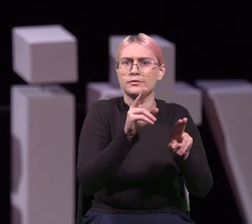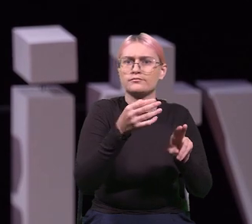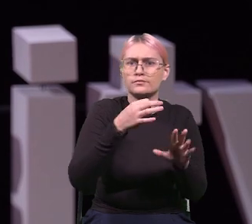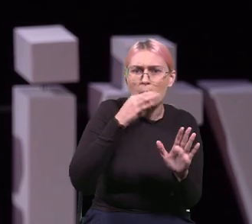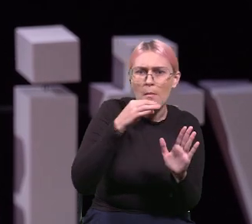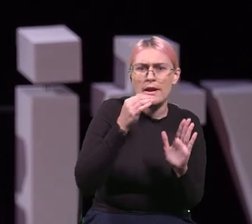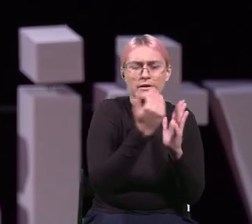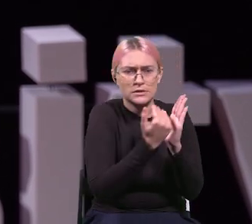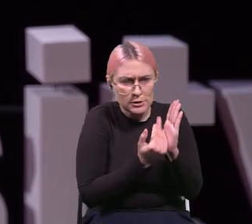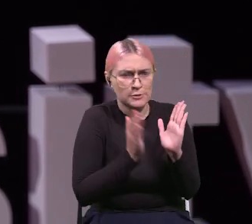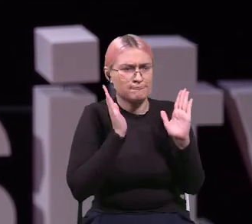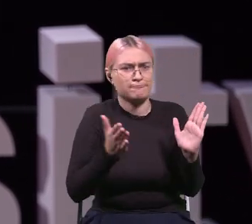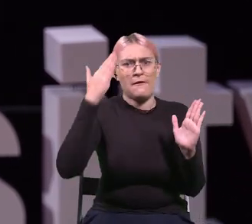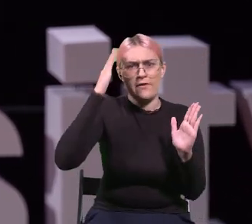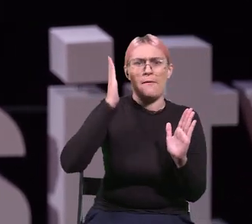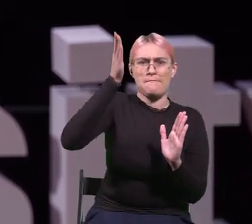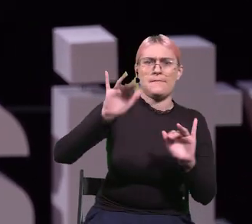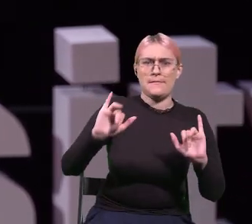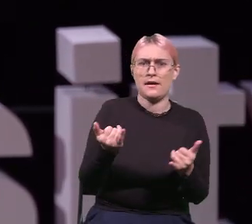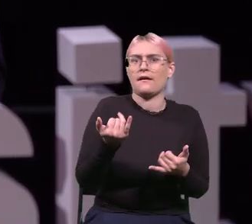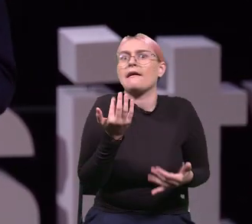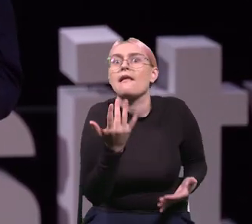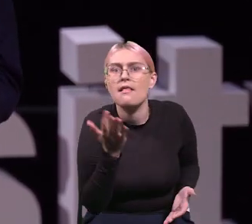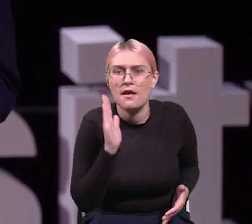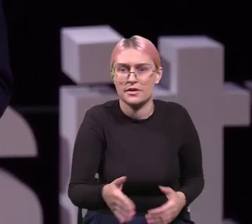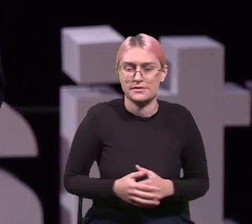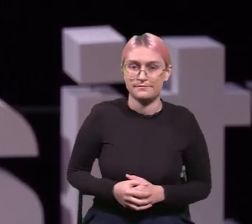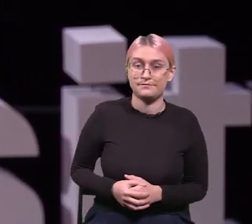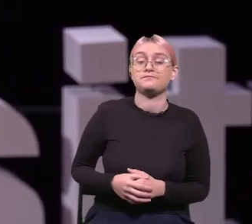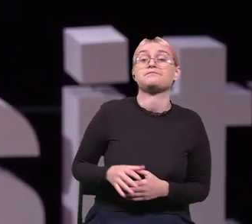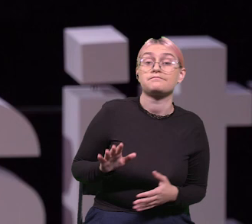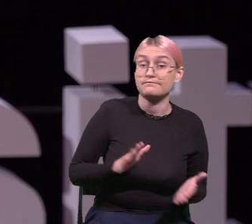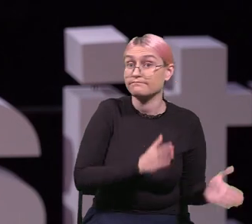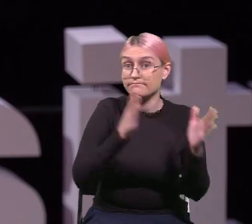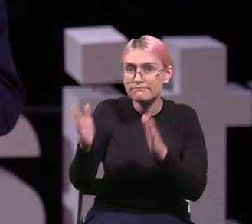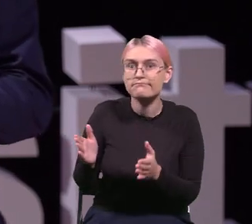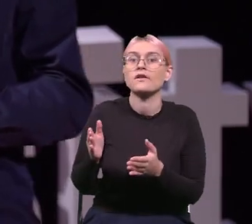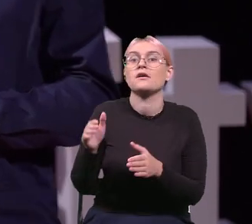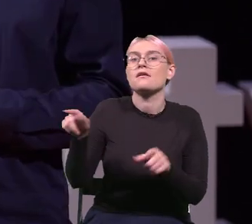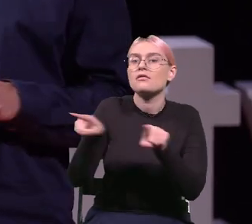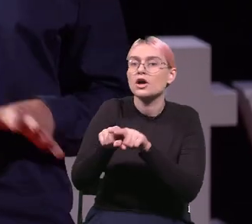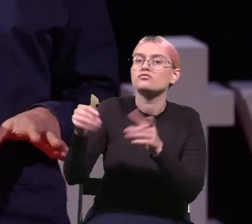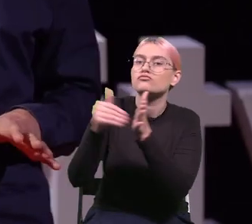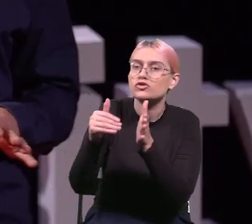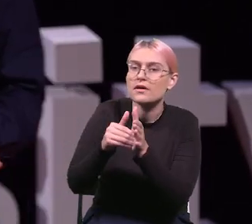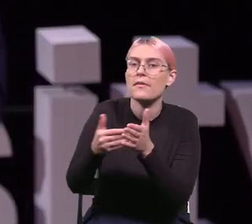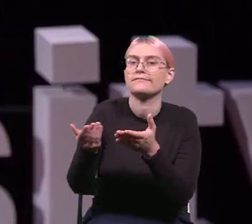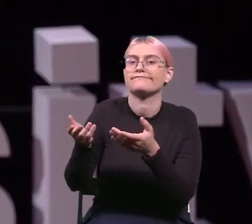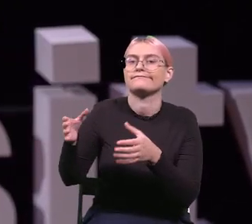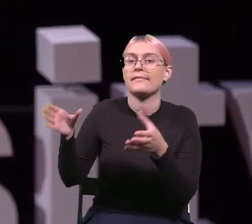być umowy zawierane przez grupy mieszkańców na budowę z gminami. Pomysłów jest dużo, one są